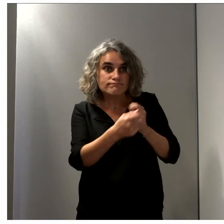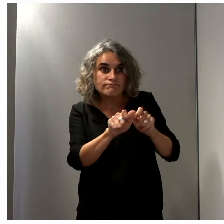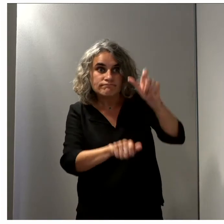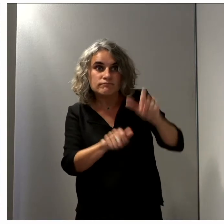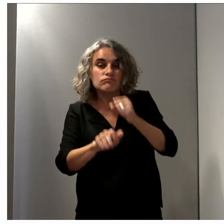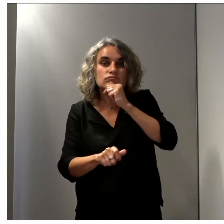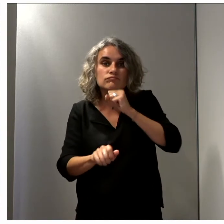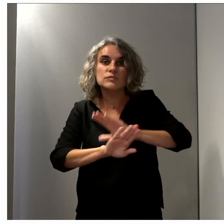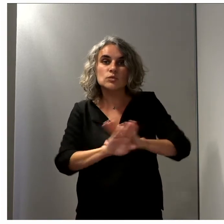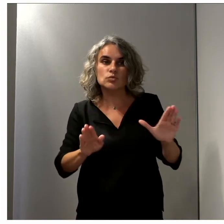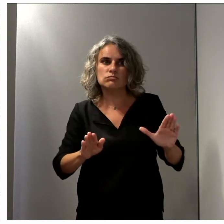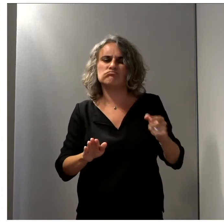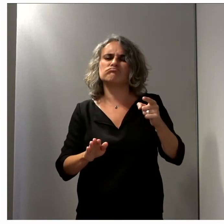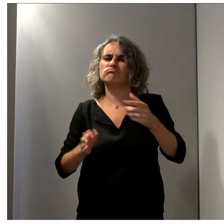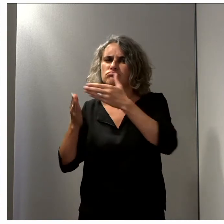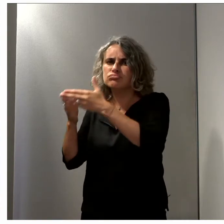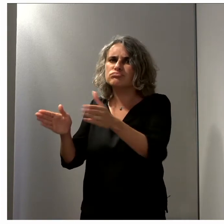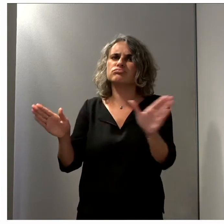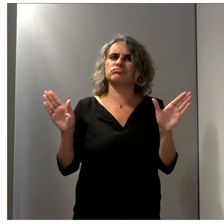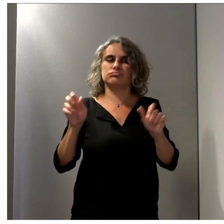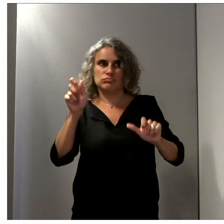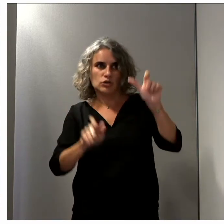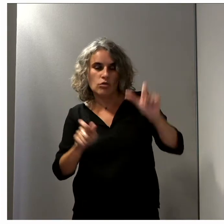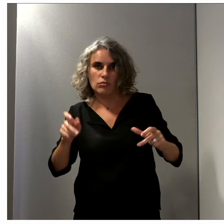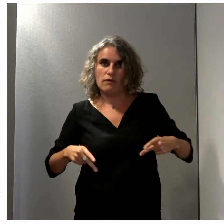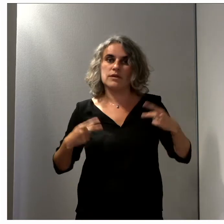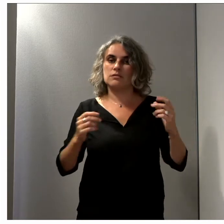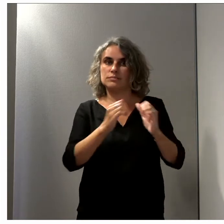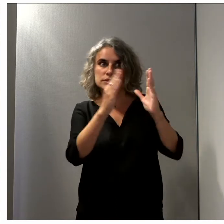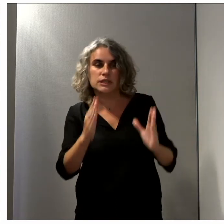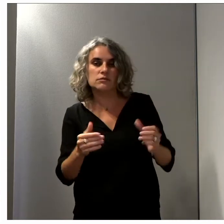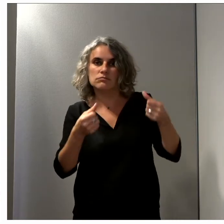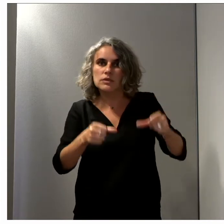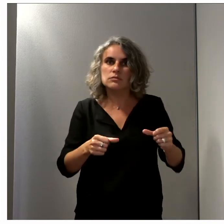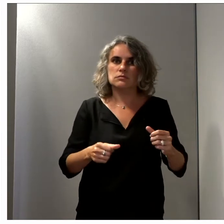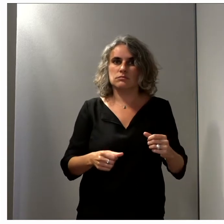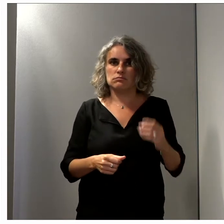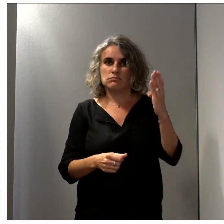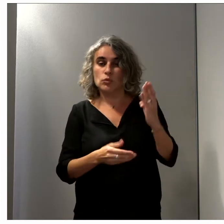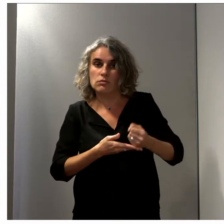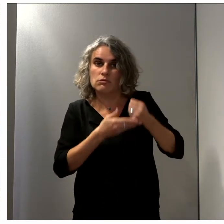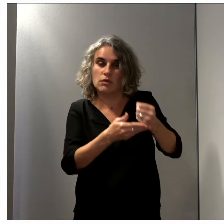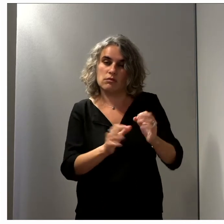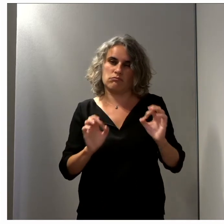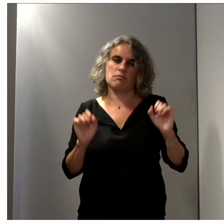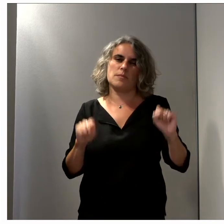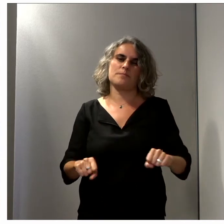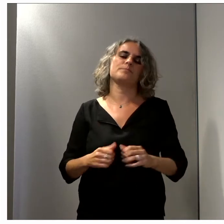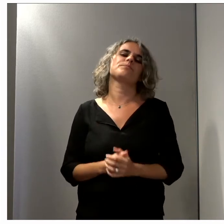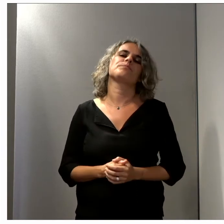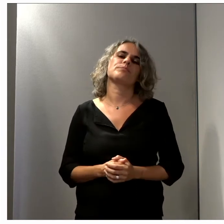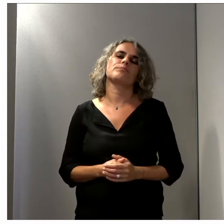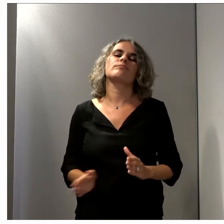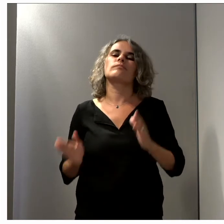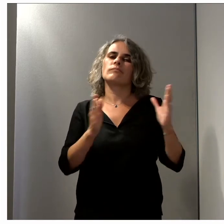pourrait intervenir de façon transversale sur toutes les personnes qui sont aidées à domicile. Dans un dernier temps, on s'est interrogé sur les usages des